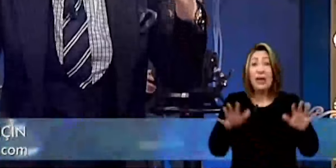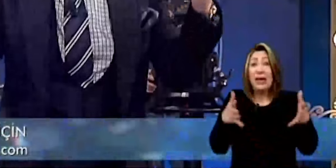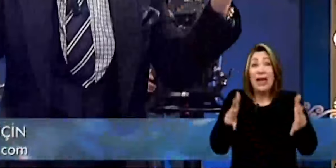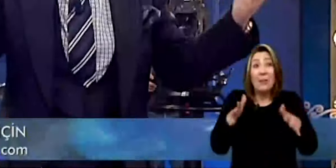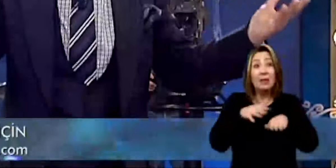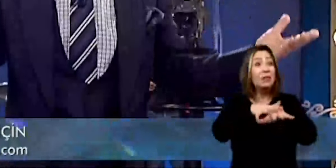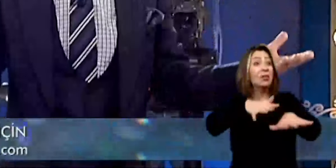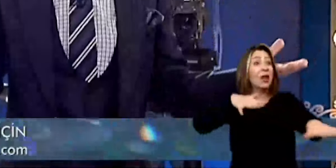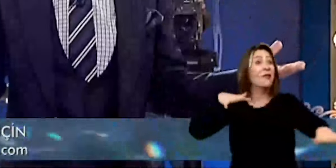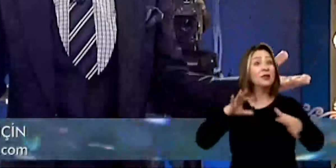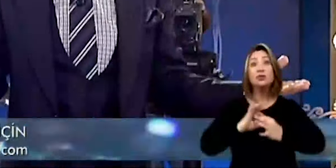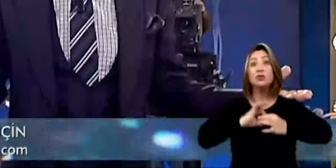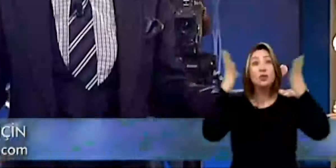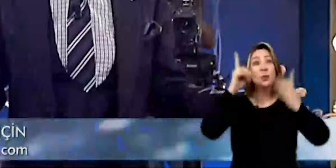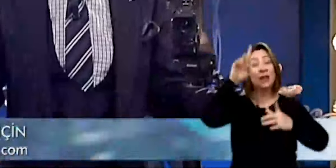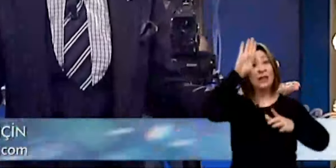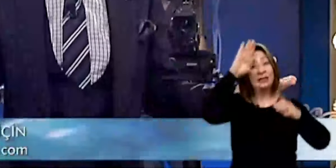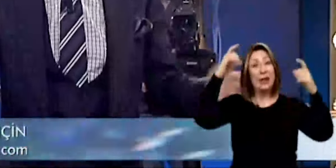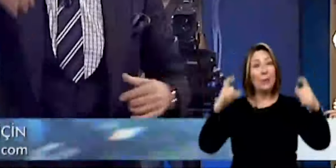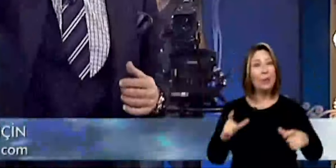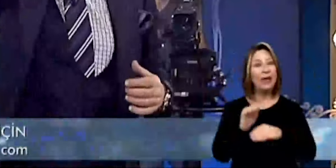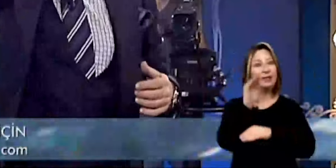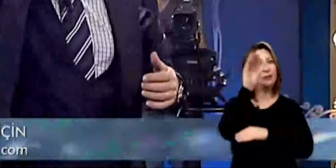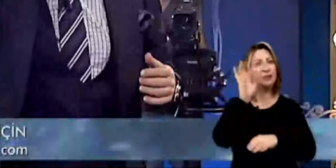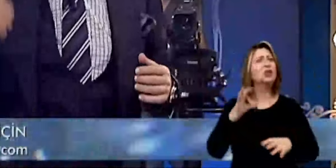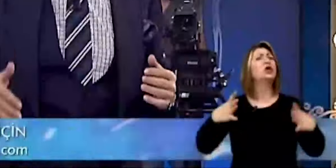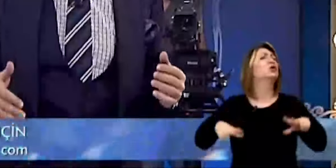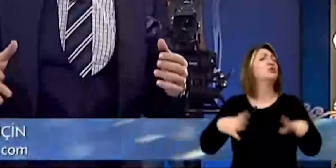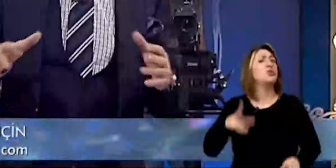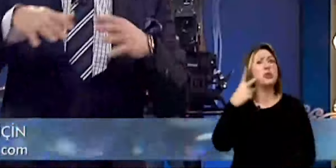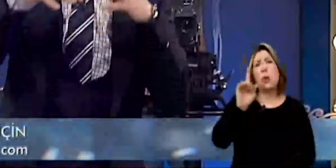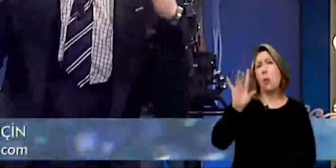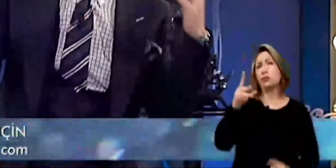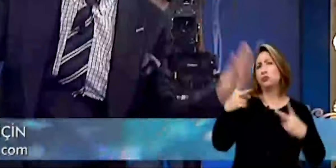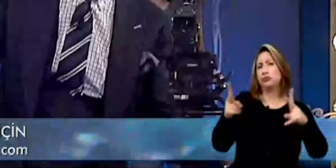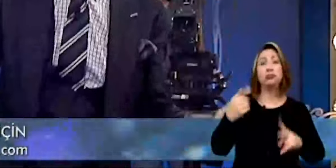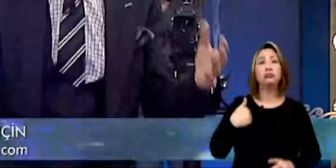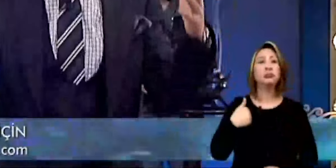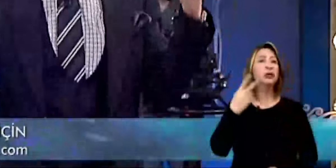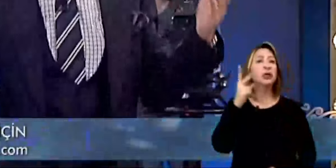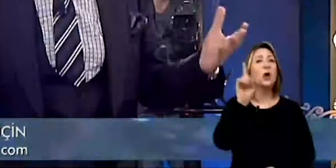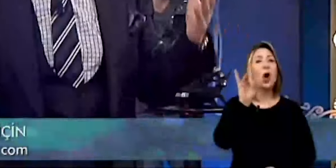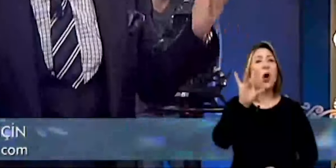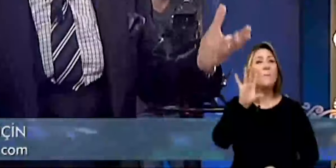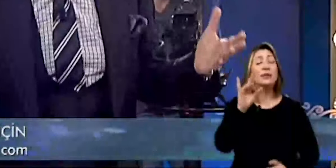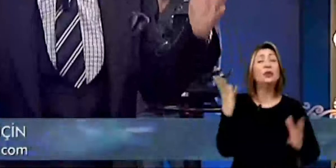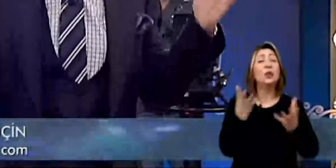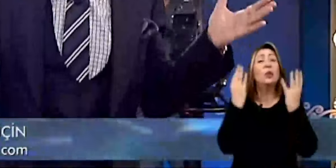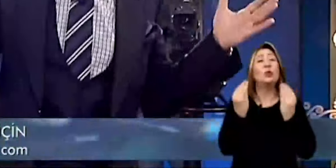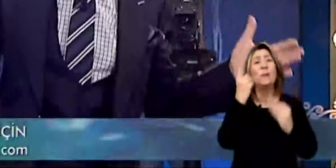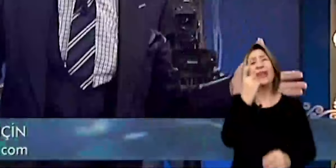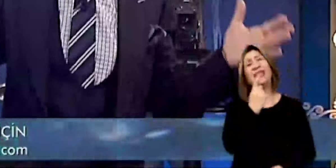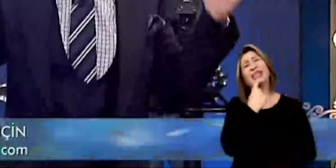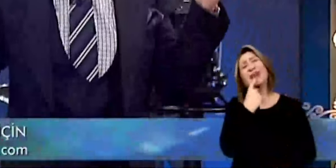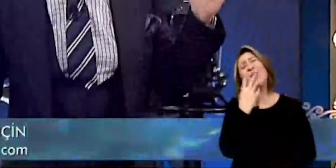Galiba trafik sorununun çözüldüğü bir İstanbul'da yaşamaya başladım. Tabii ki isteyenler 2015'e girebilirler ama 2015'in çok da güzel bir